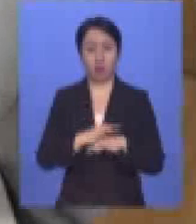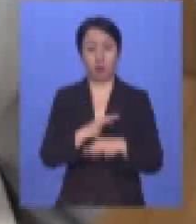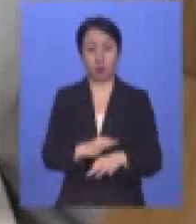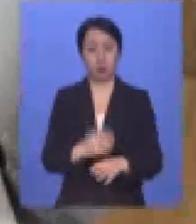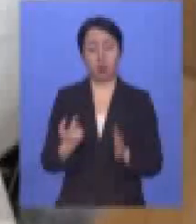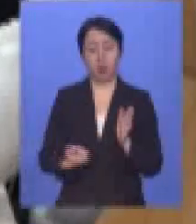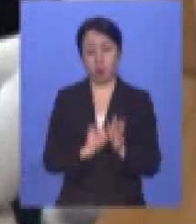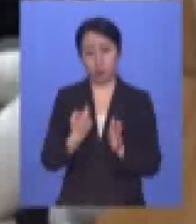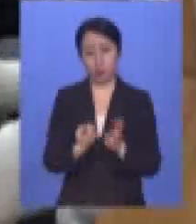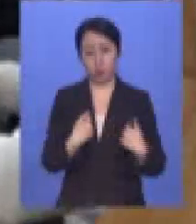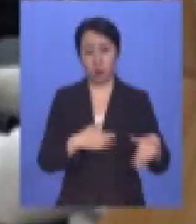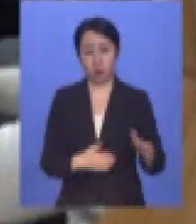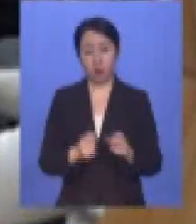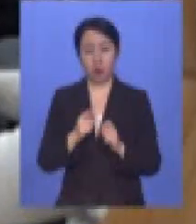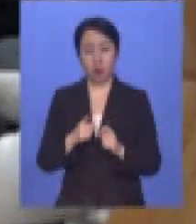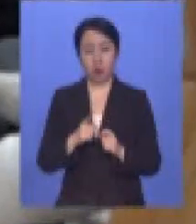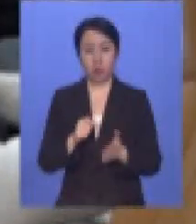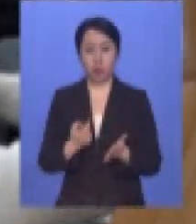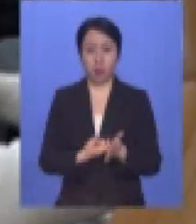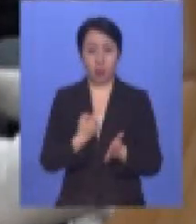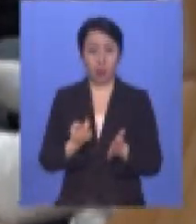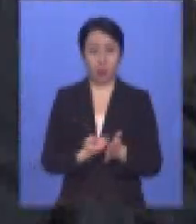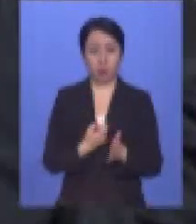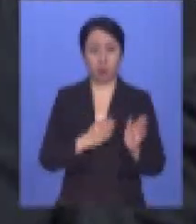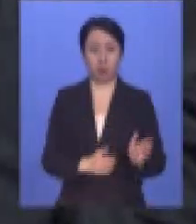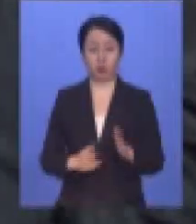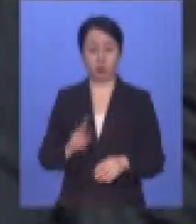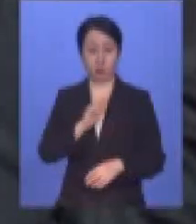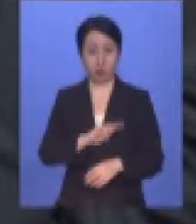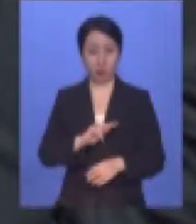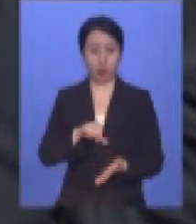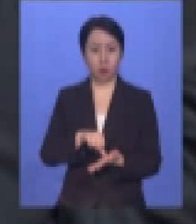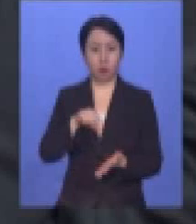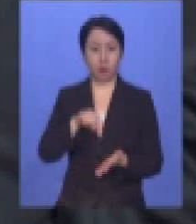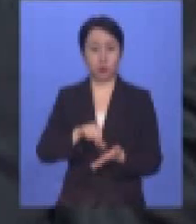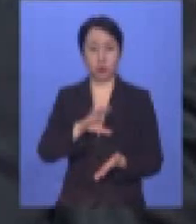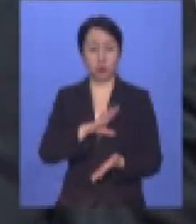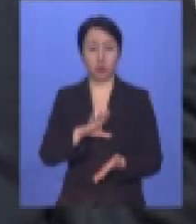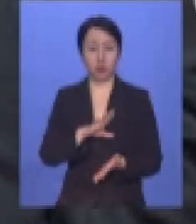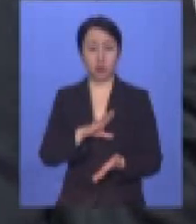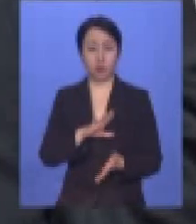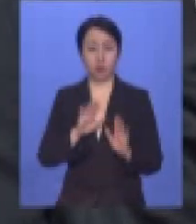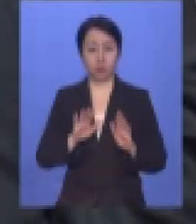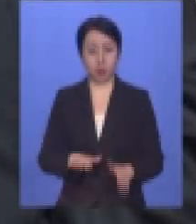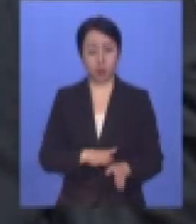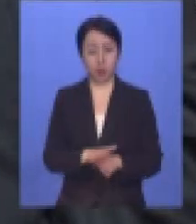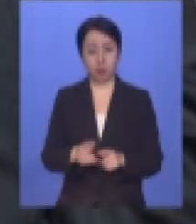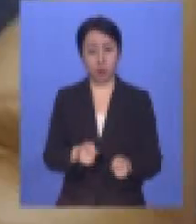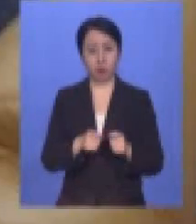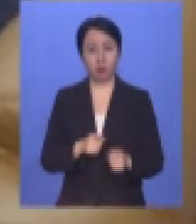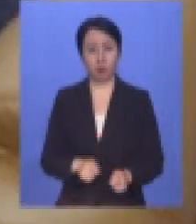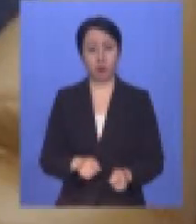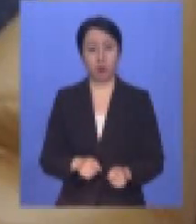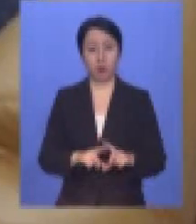проведения раскопок организовано 11 археологических отрядов. В работе приняли участие представители местных исполнительных